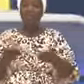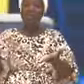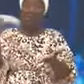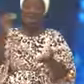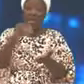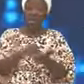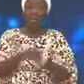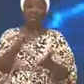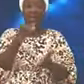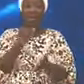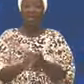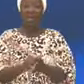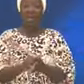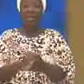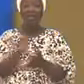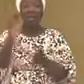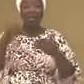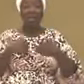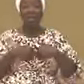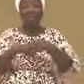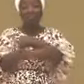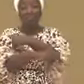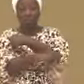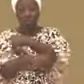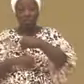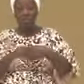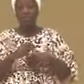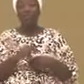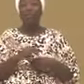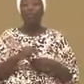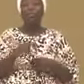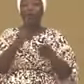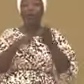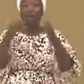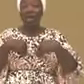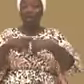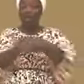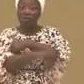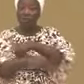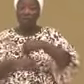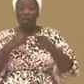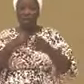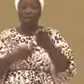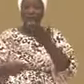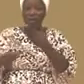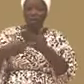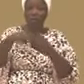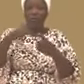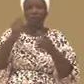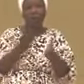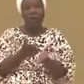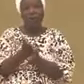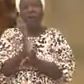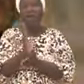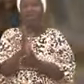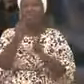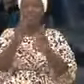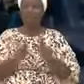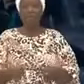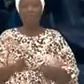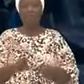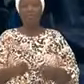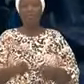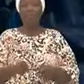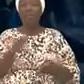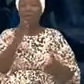si l'institut ceux qui la ravit ce que la volée il restitue au propriétaire légitime à